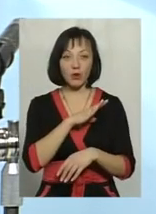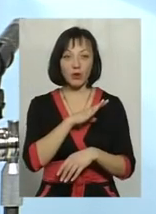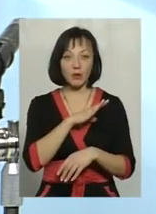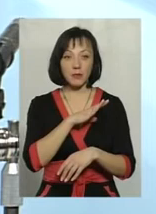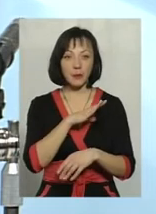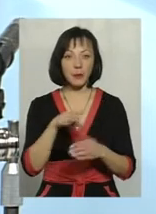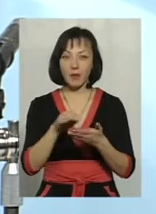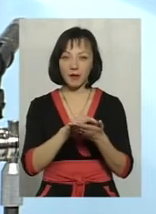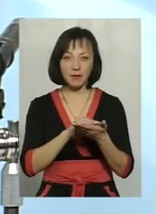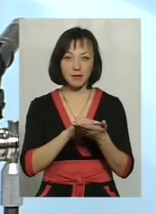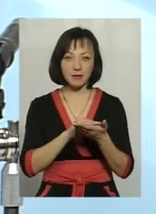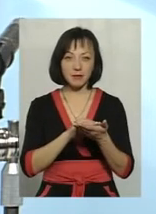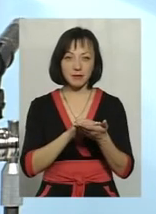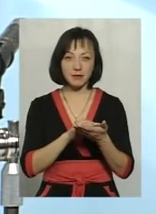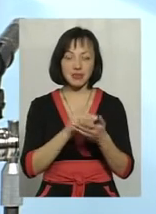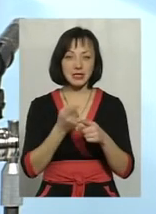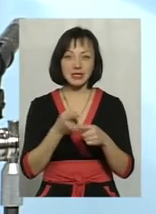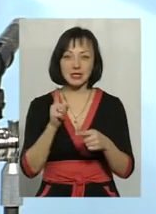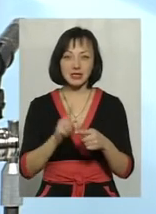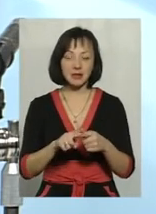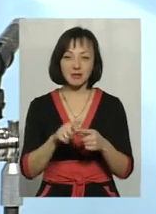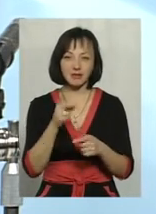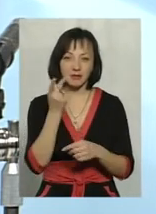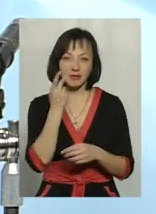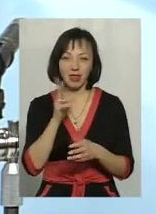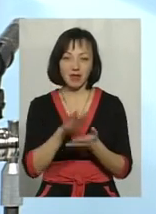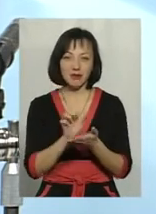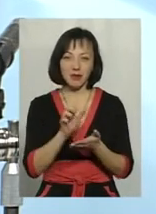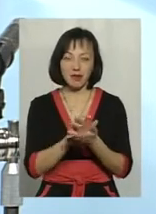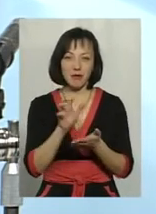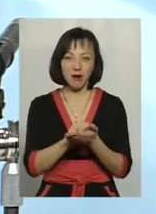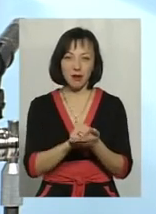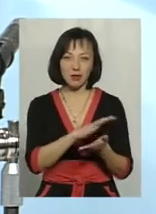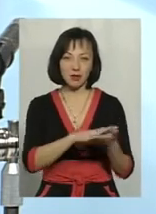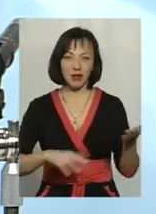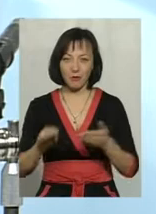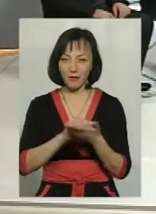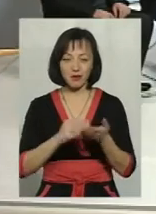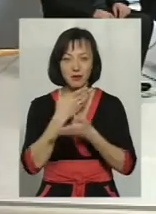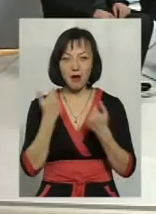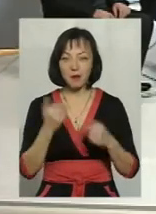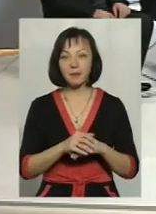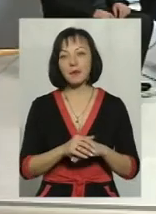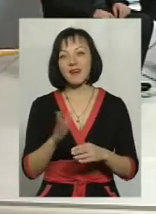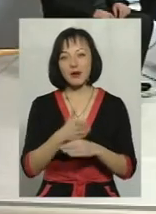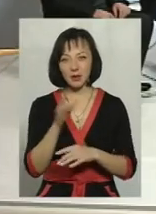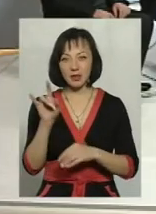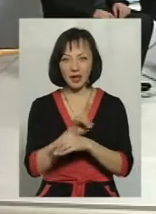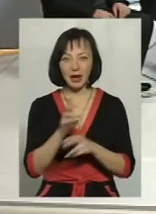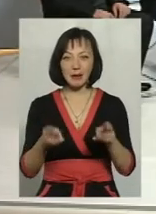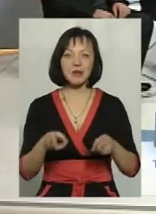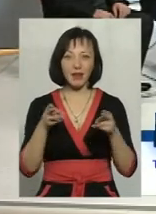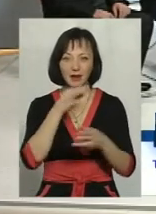ну, цим, ну, як правило, не займаються далі, тому що все-таки, очевидно, тобто, цей публічний... Тобто виробників сурогату